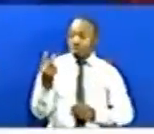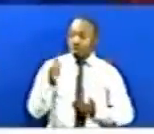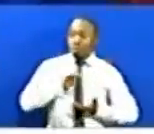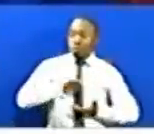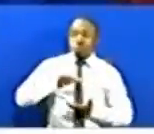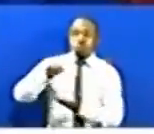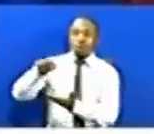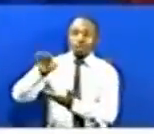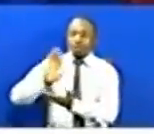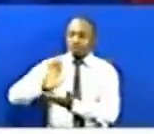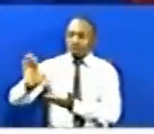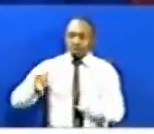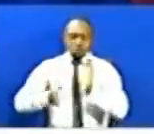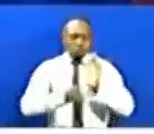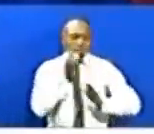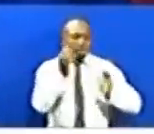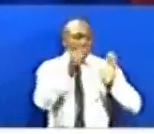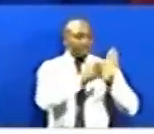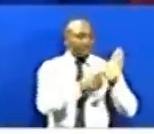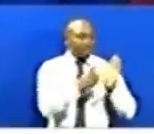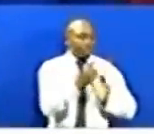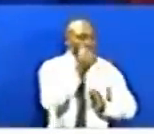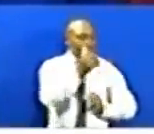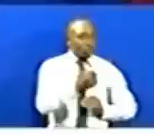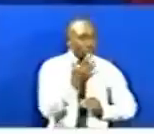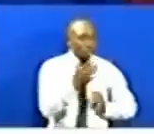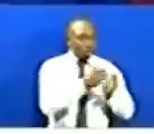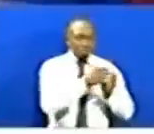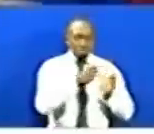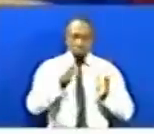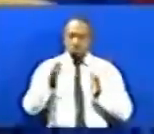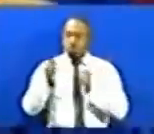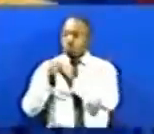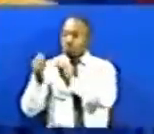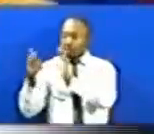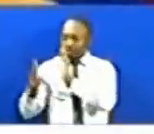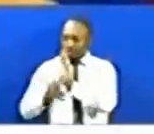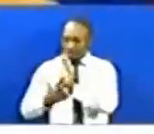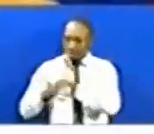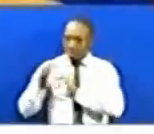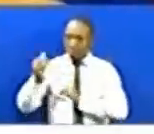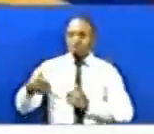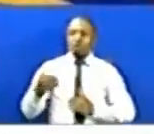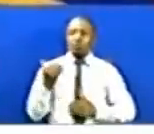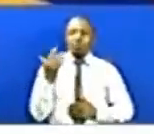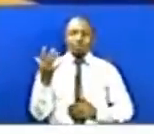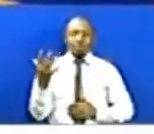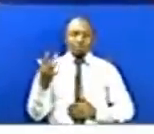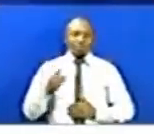mbili, kuanzia tarehe 1 mwezi Mei hadi tarehe 17 mwezi Mei.